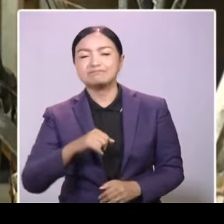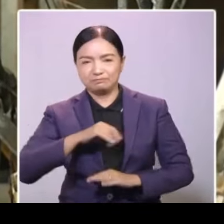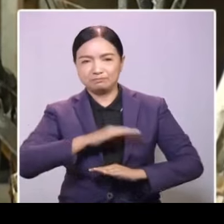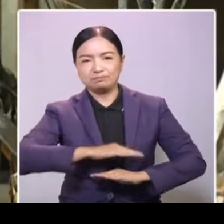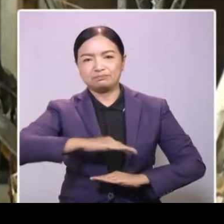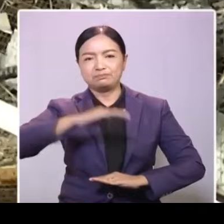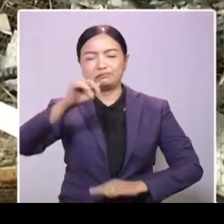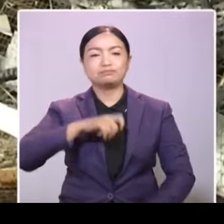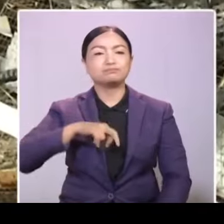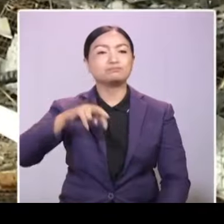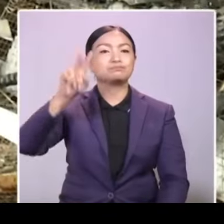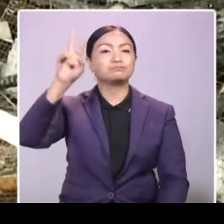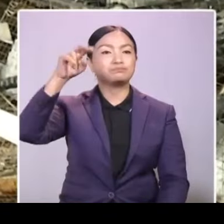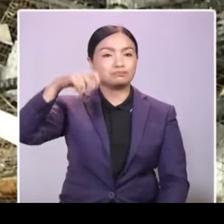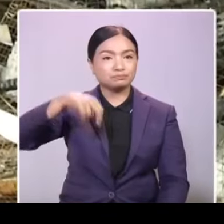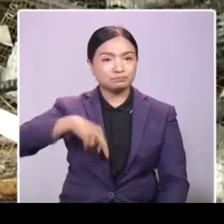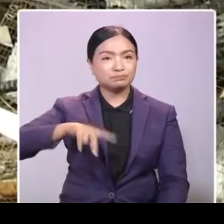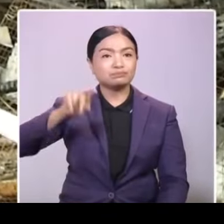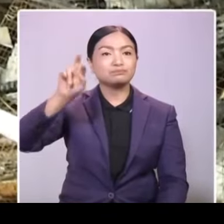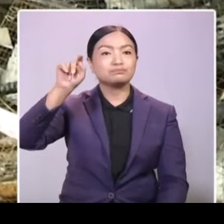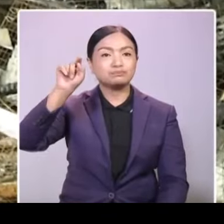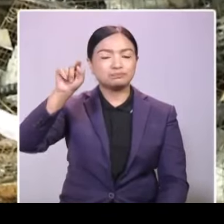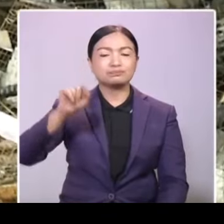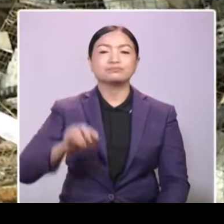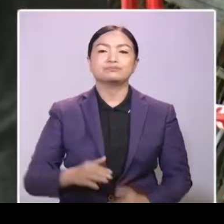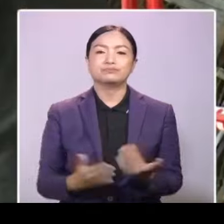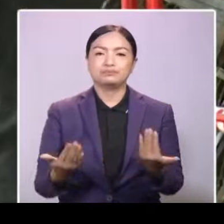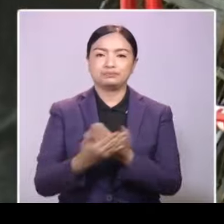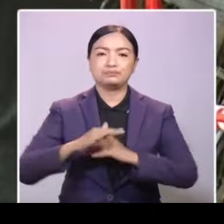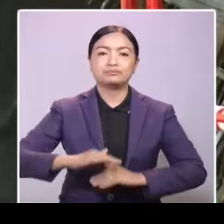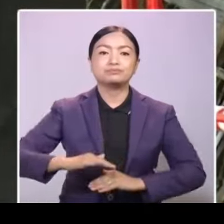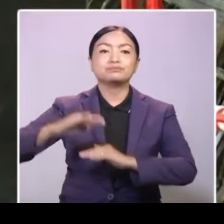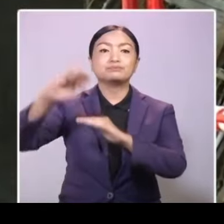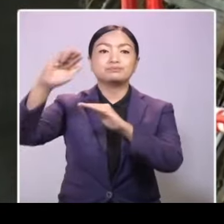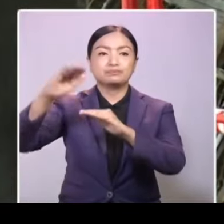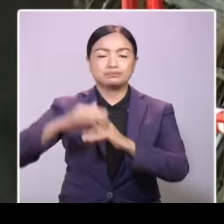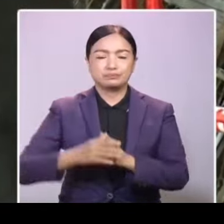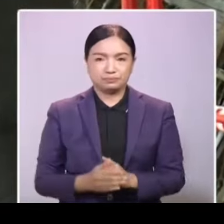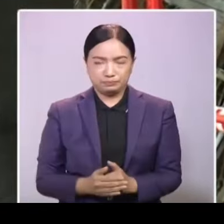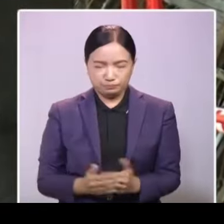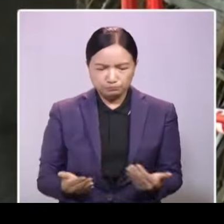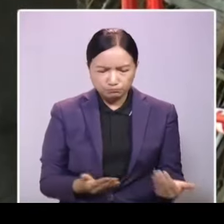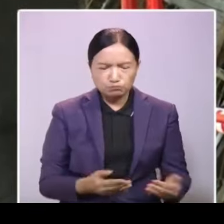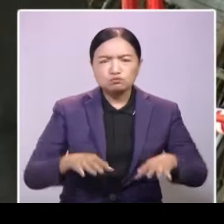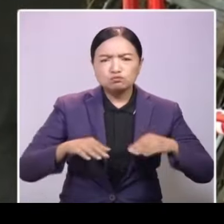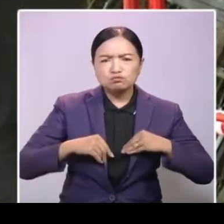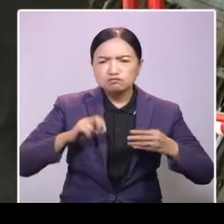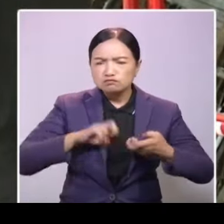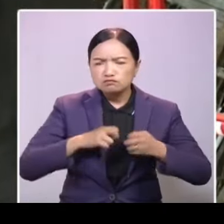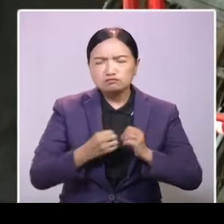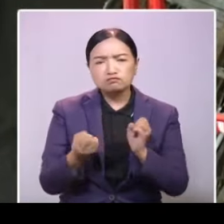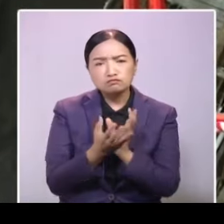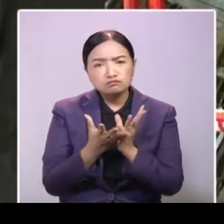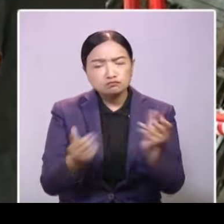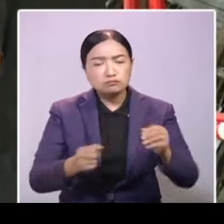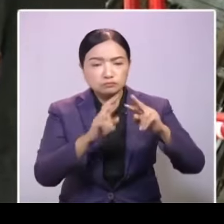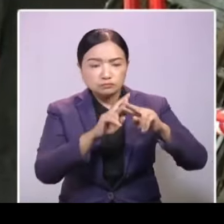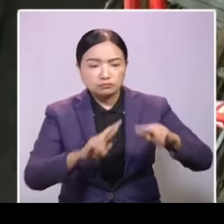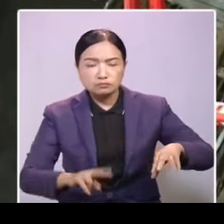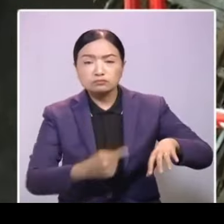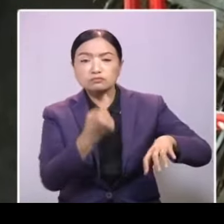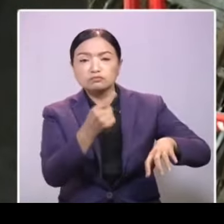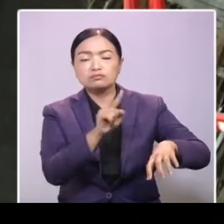ไดแทนขณะที่กลุ่มผู้ประกอบการในพื้นที่ก็ยอมรับว่าความเสียหายที่เกิดขึ้นมีมูลค่าเฉลี่ยร้านละนะคะประ